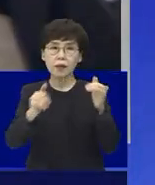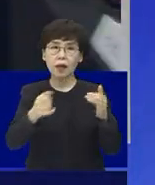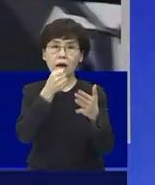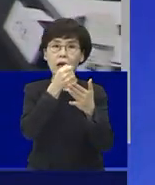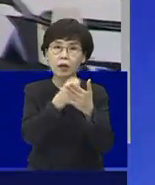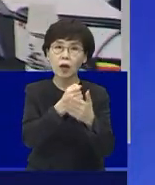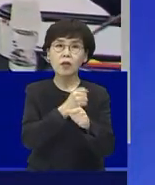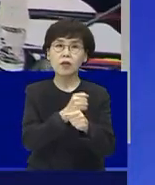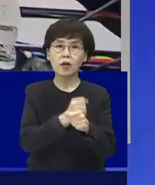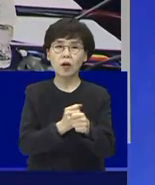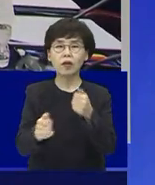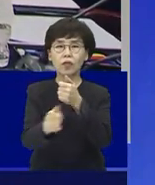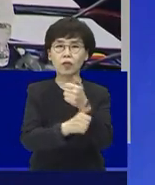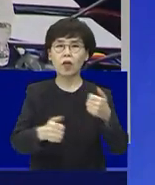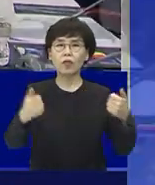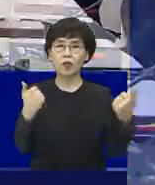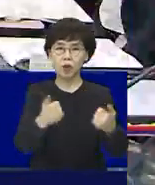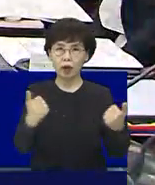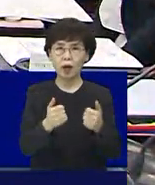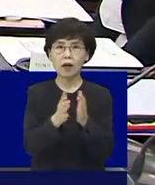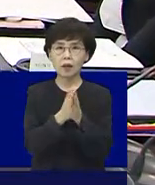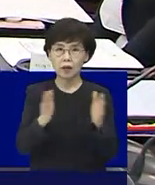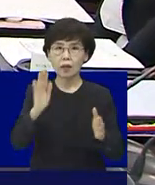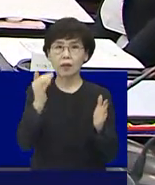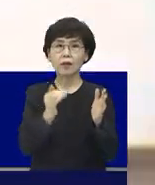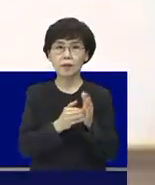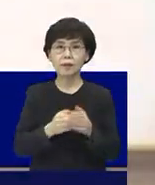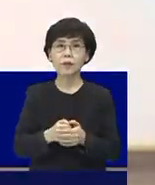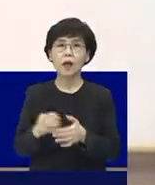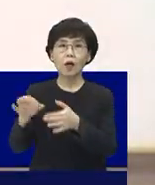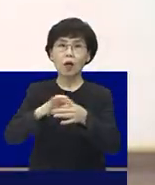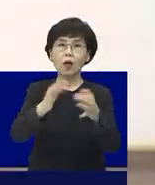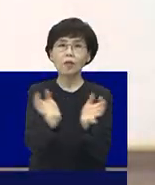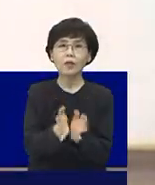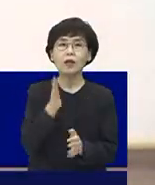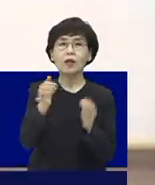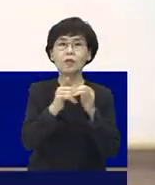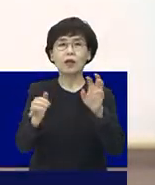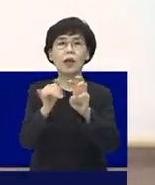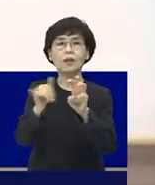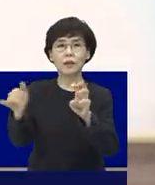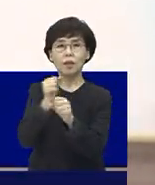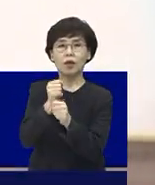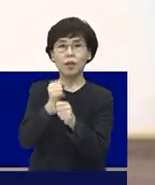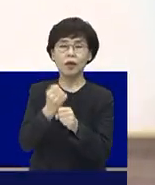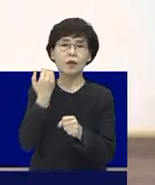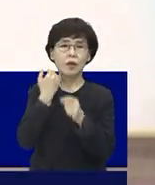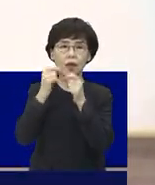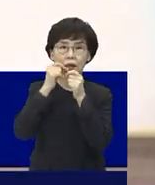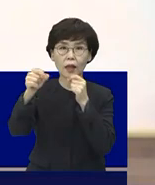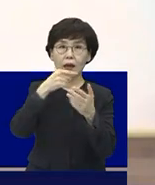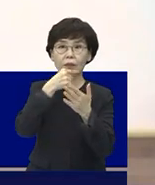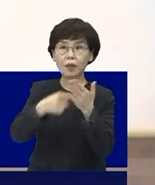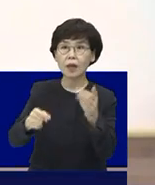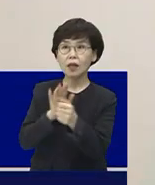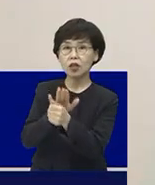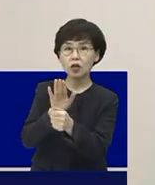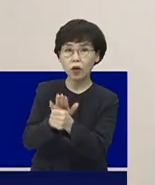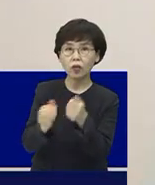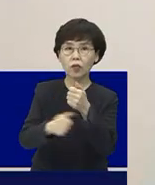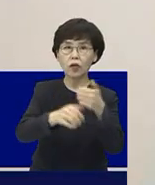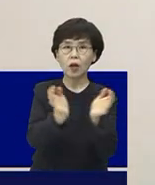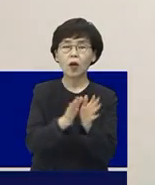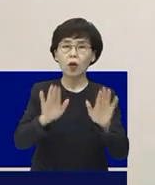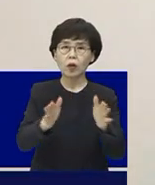결정하는 전세사기 피해지원위원회가 출범했습니다. 관련 분야 전문가 30명으로 구성된 전세사기